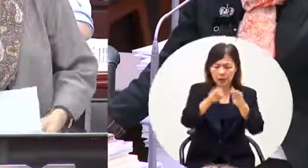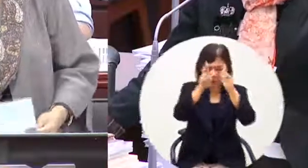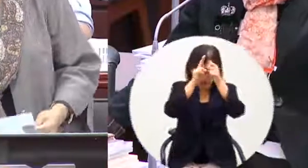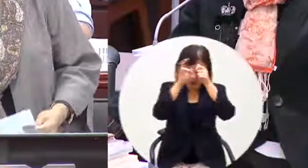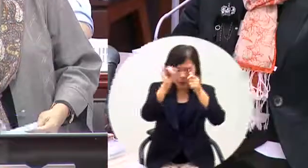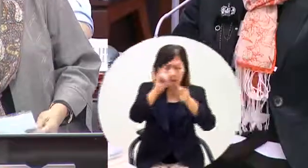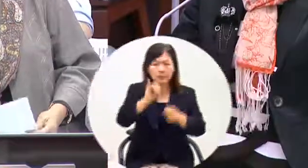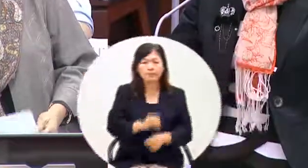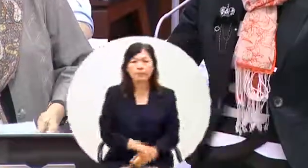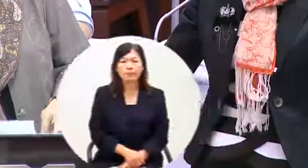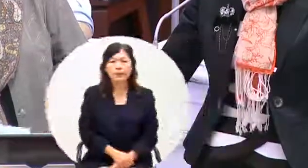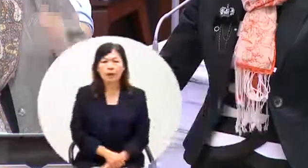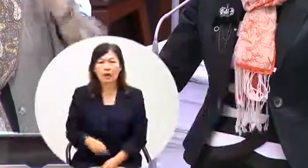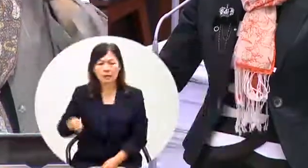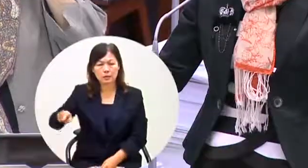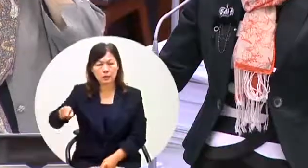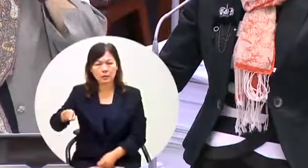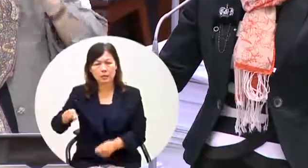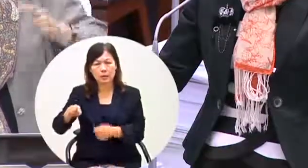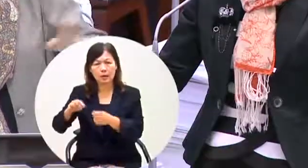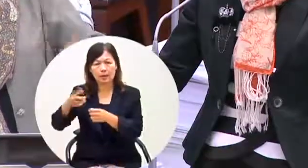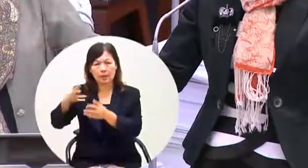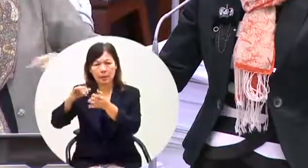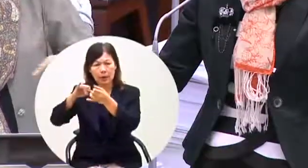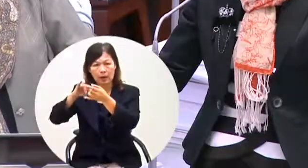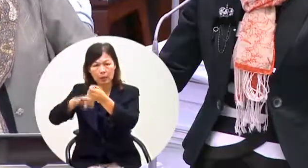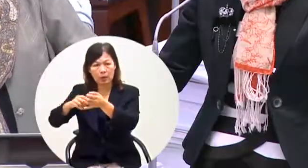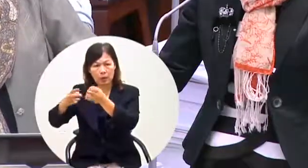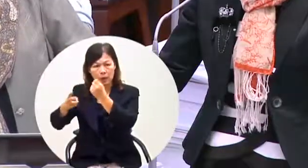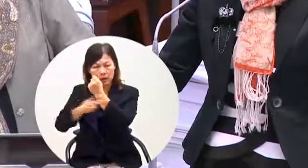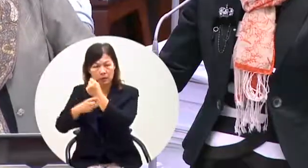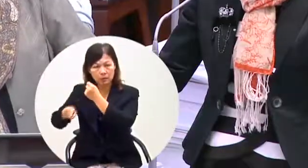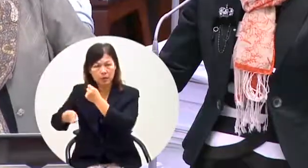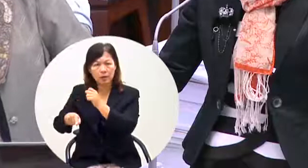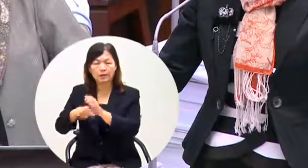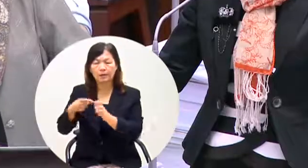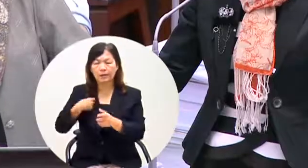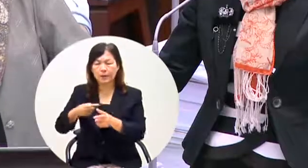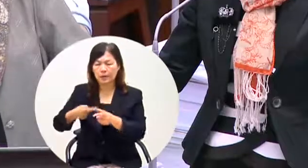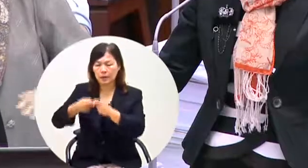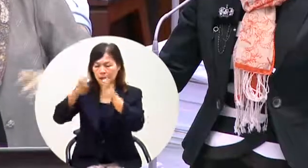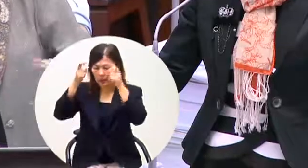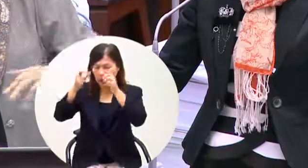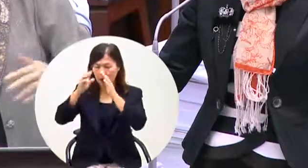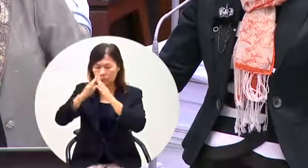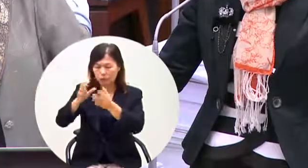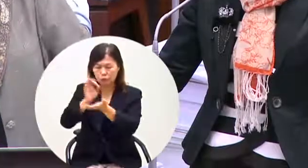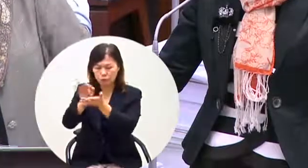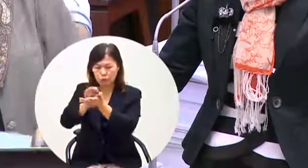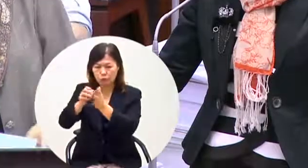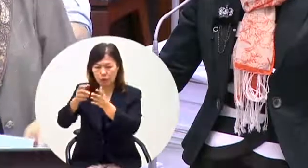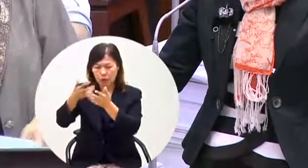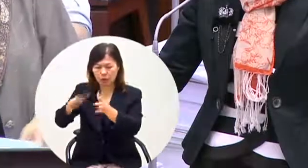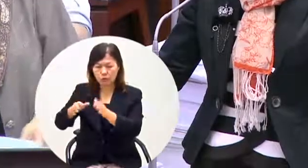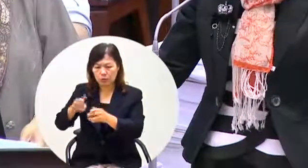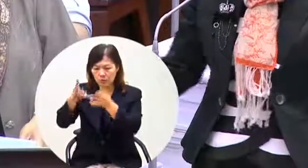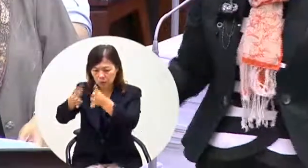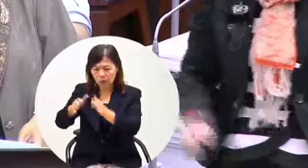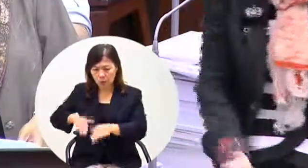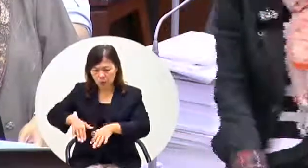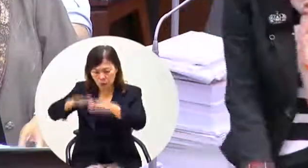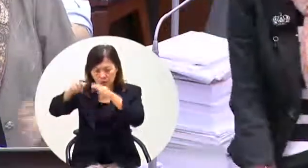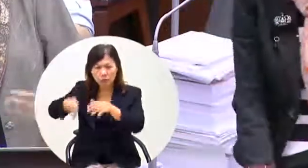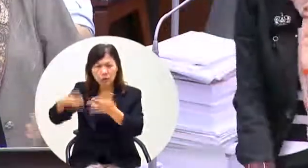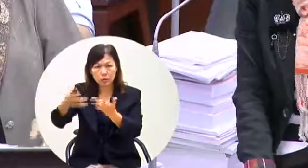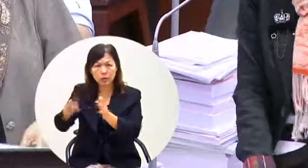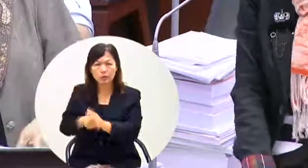分，第一个高雄市也有花很多的经费解决淹水的问题。过去八卦里迄个所